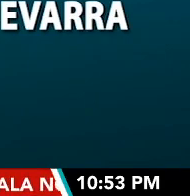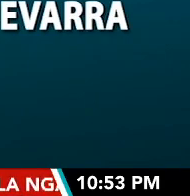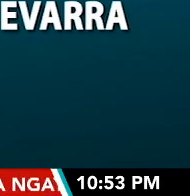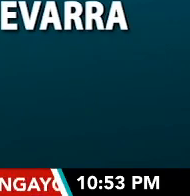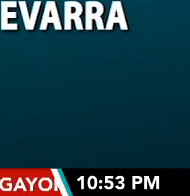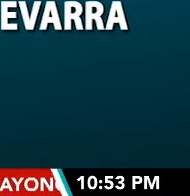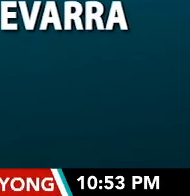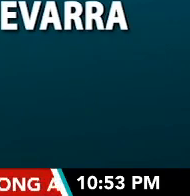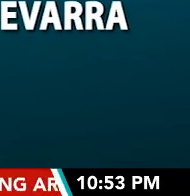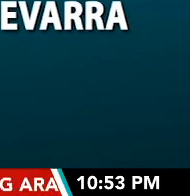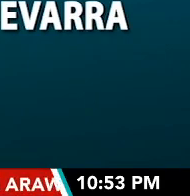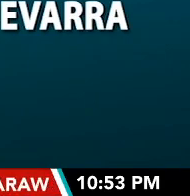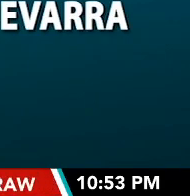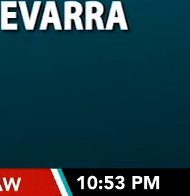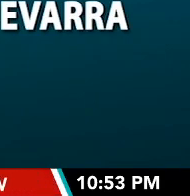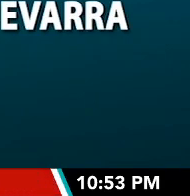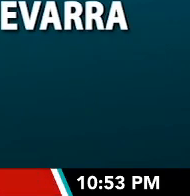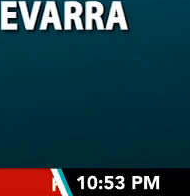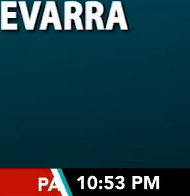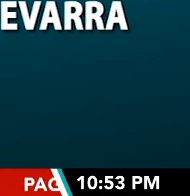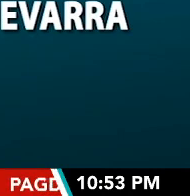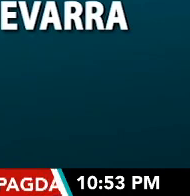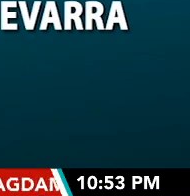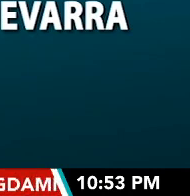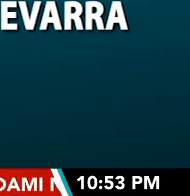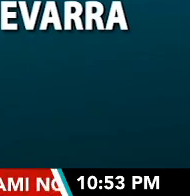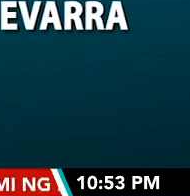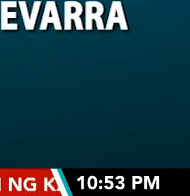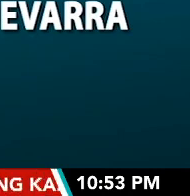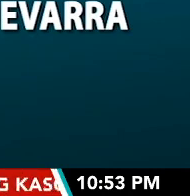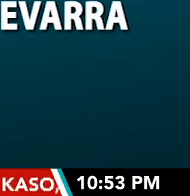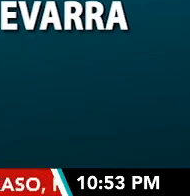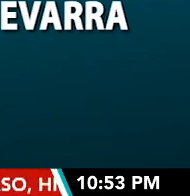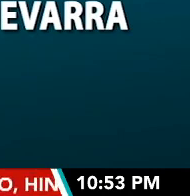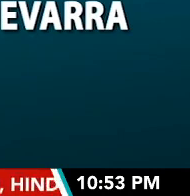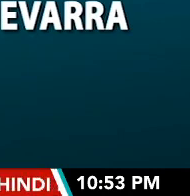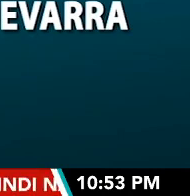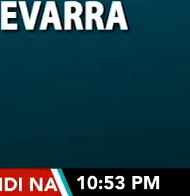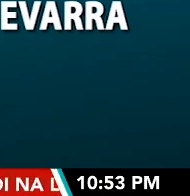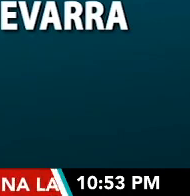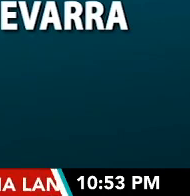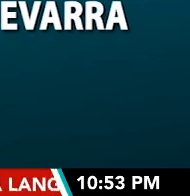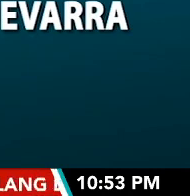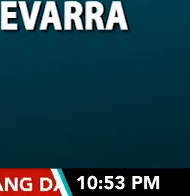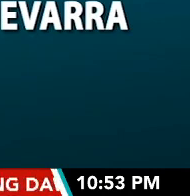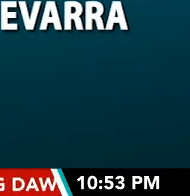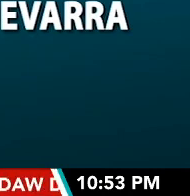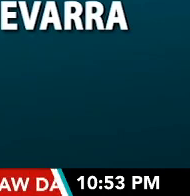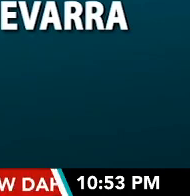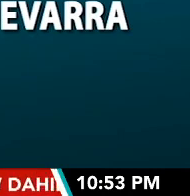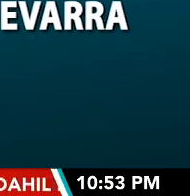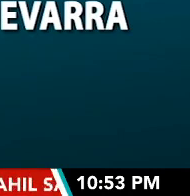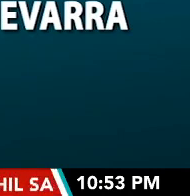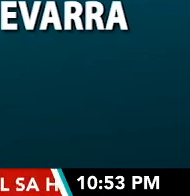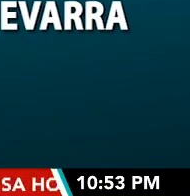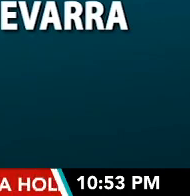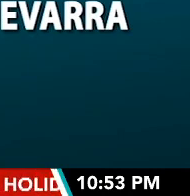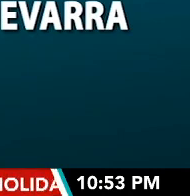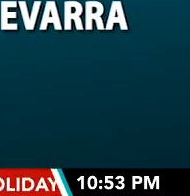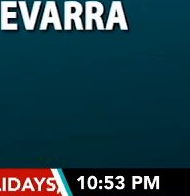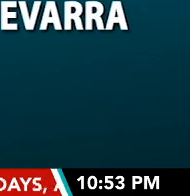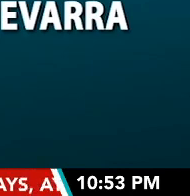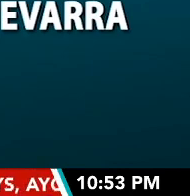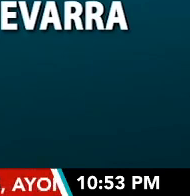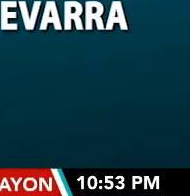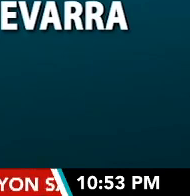siyang official copy nito pero inatasan na niya ang prosekusyon na mag-file ng motion for reconsideration. Hindi pa raw absuelto si Espinosa dahil